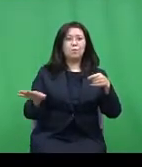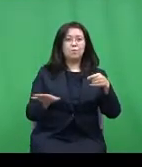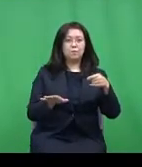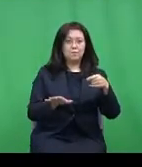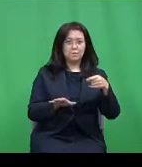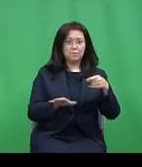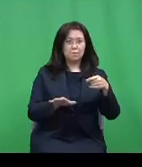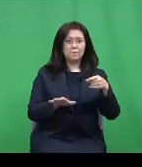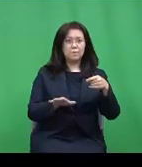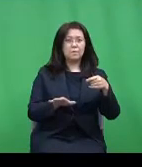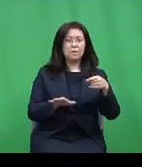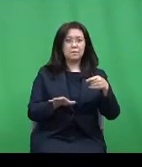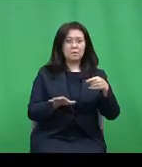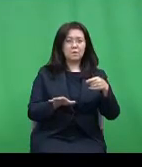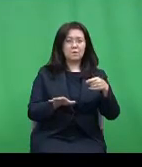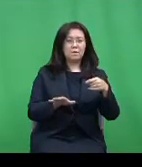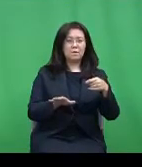日本全体がですね、